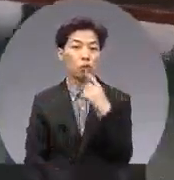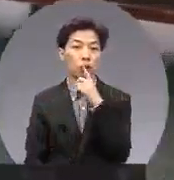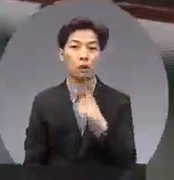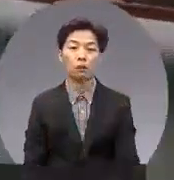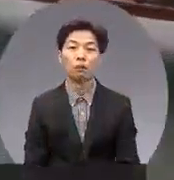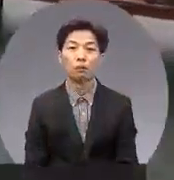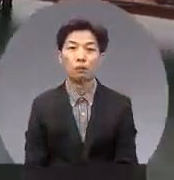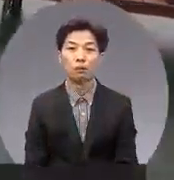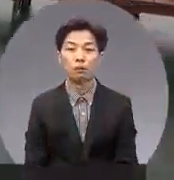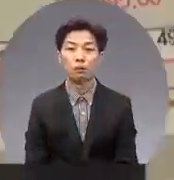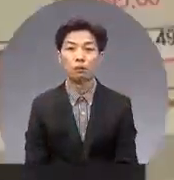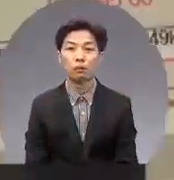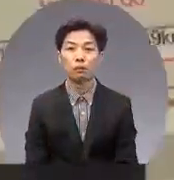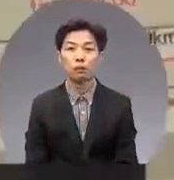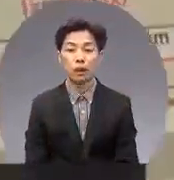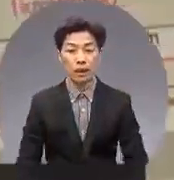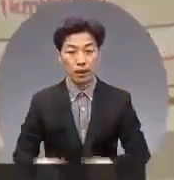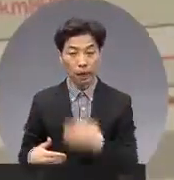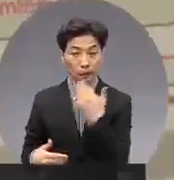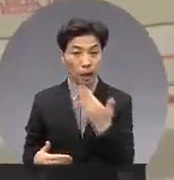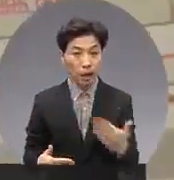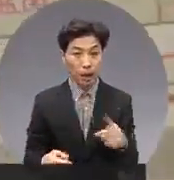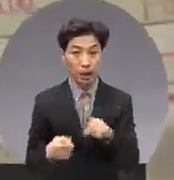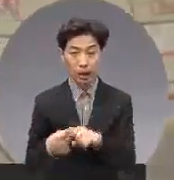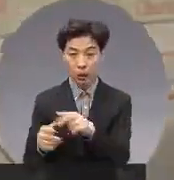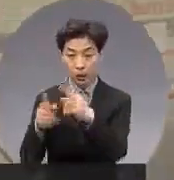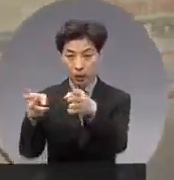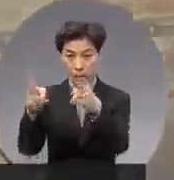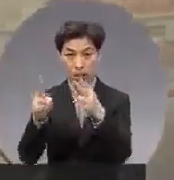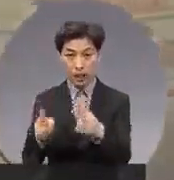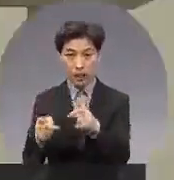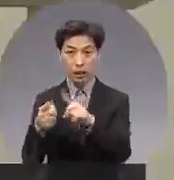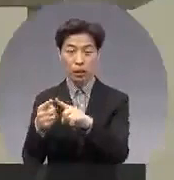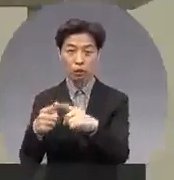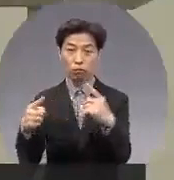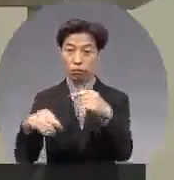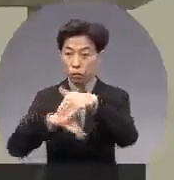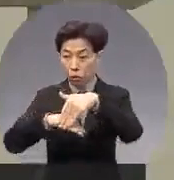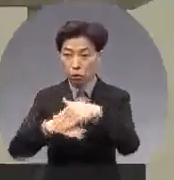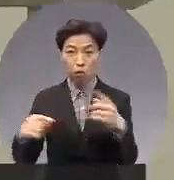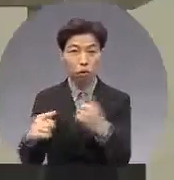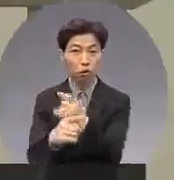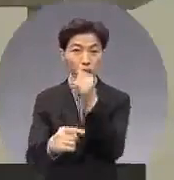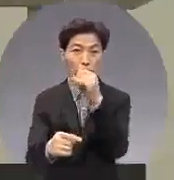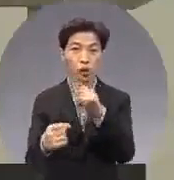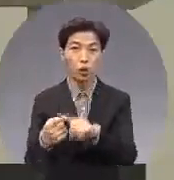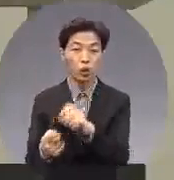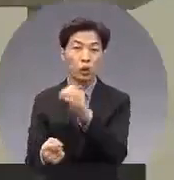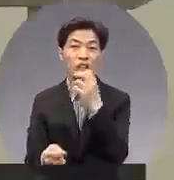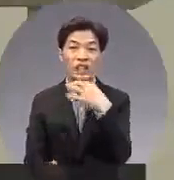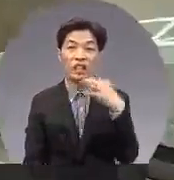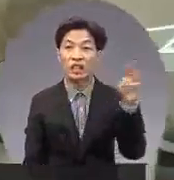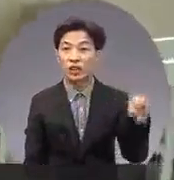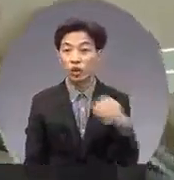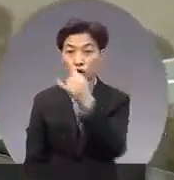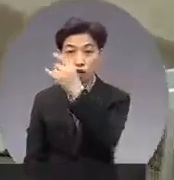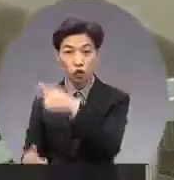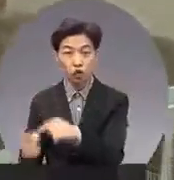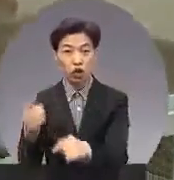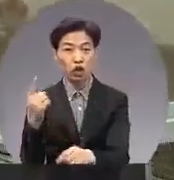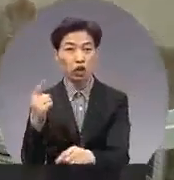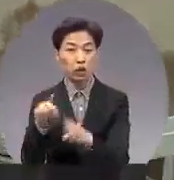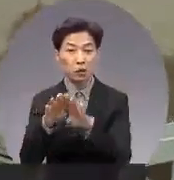중부내륙선 철 또는 남한강 교각 설계변경 문제로 54 km 에 불과한 이천 충주 1단계 구간 개통이